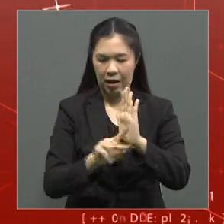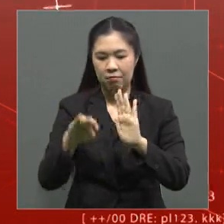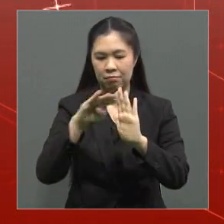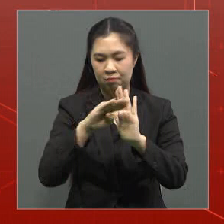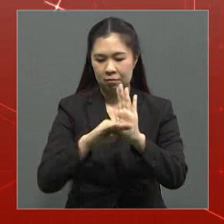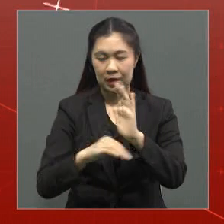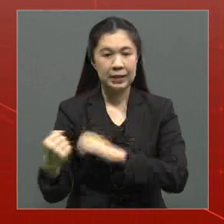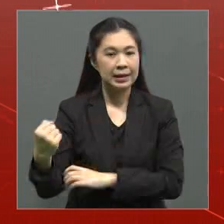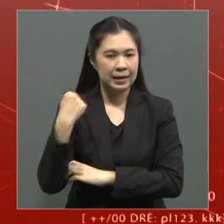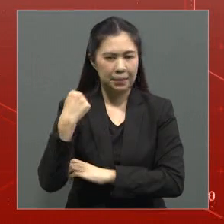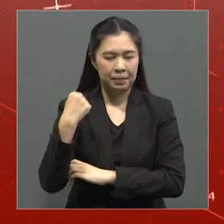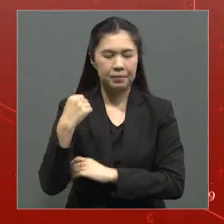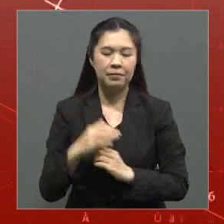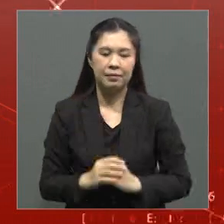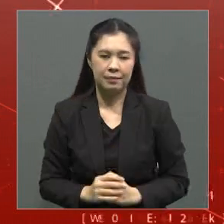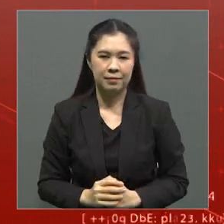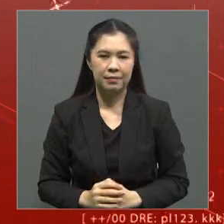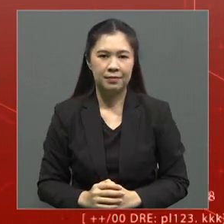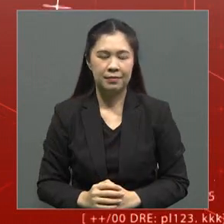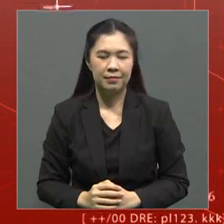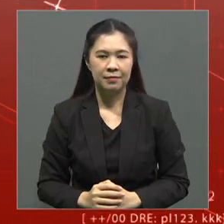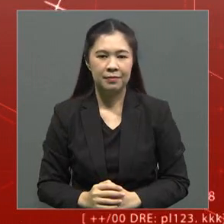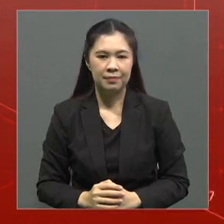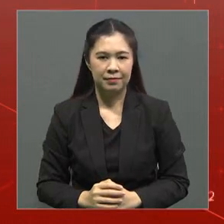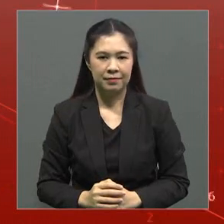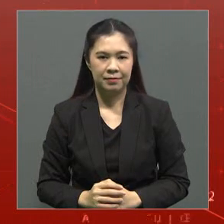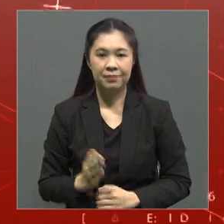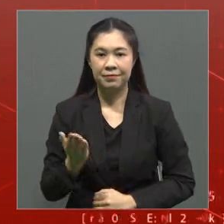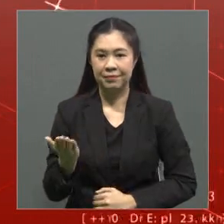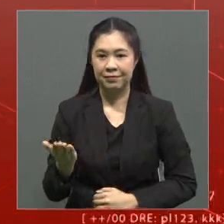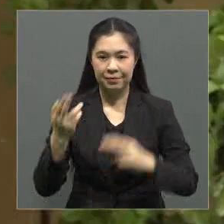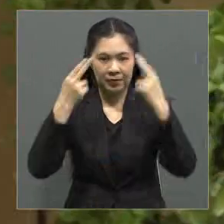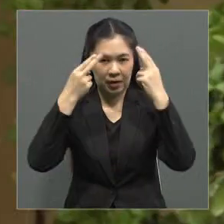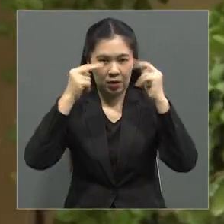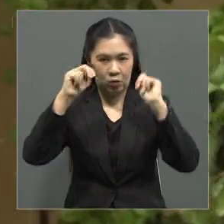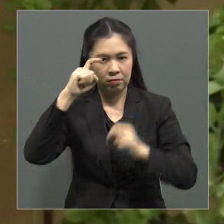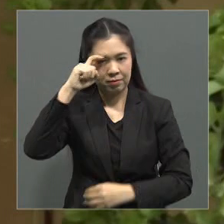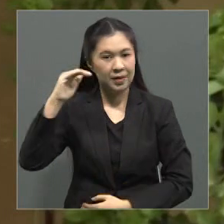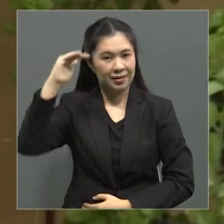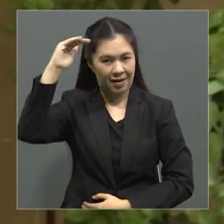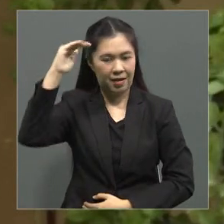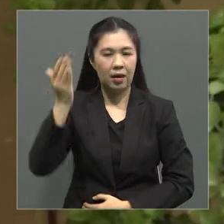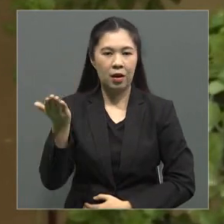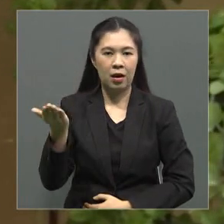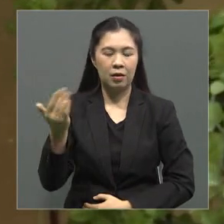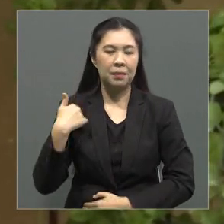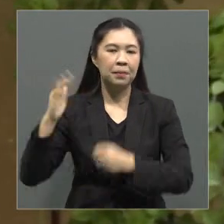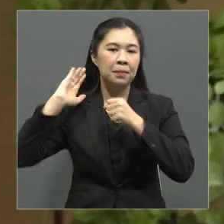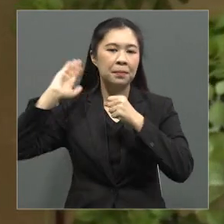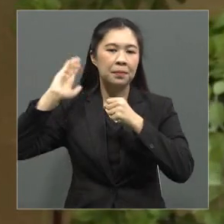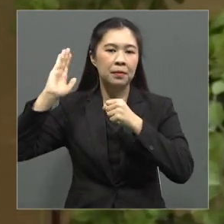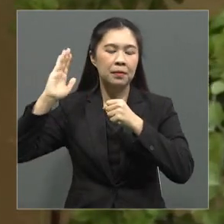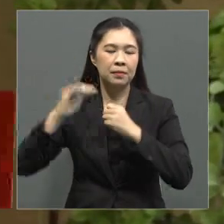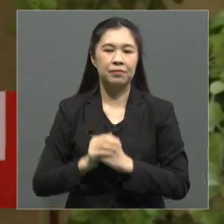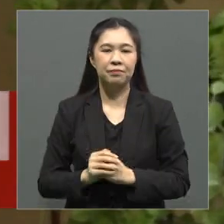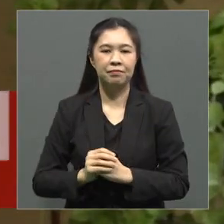ขึ้นเพื่อความปลอดภัยของประชาชนครับเรื่องนี้นายเศรษฐาทวีสินนายกรัฐมนตรีครับก็ได้ให้สัมภาษณ์ถึงกรณีที่สถานประกอบ